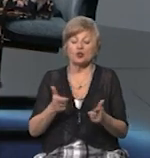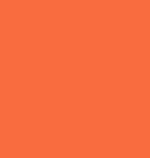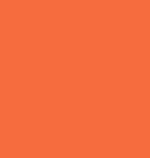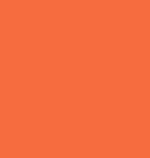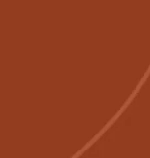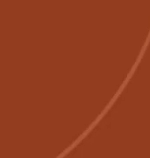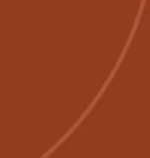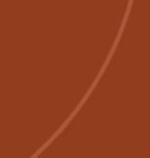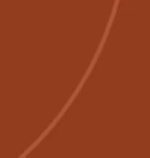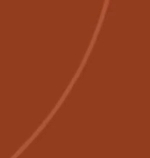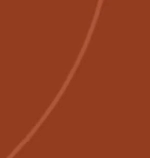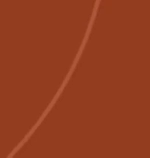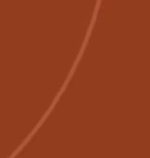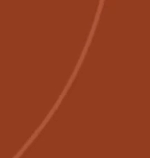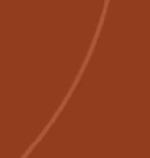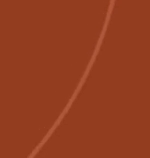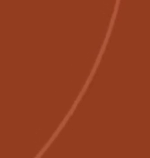послухаємо.